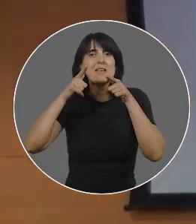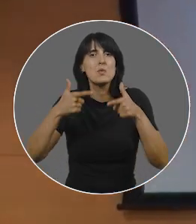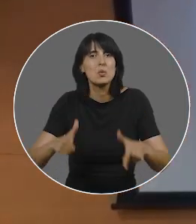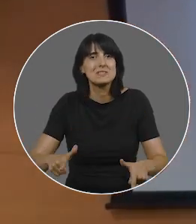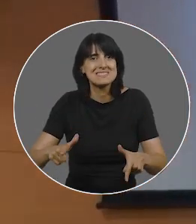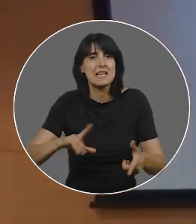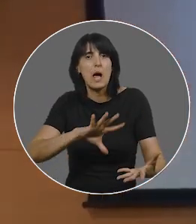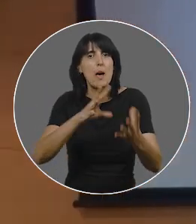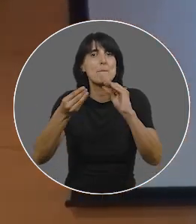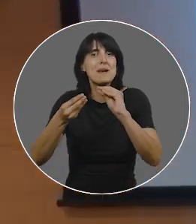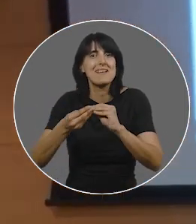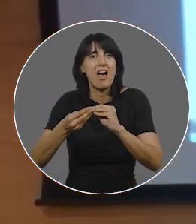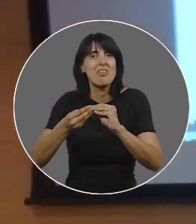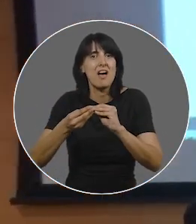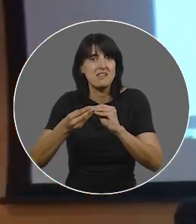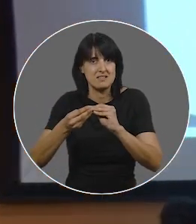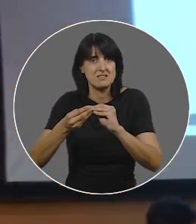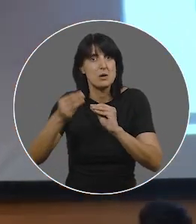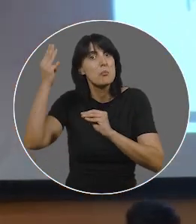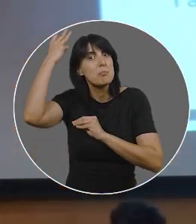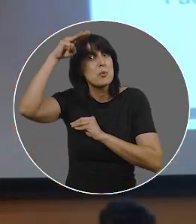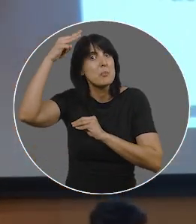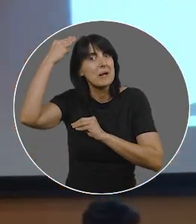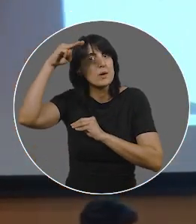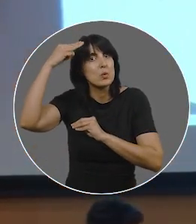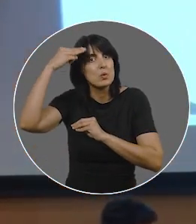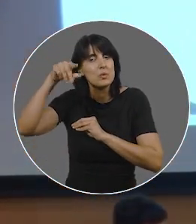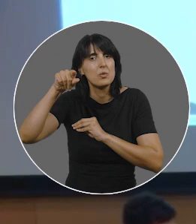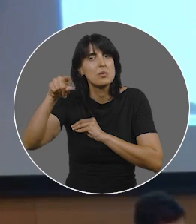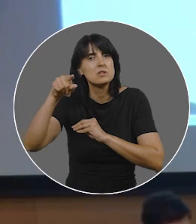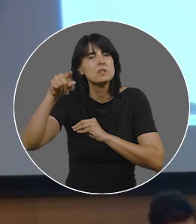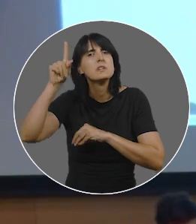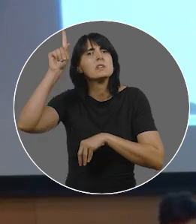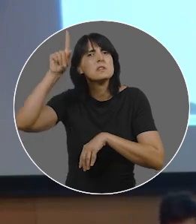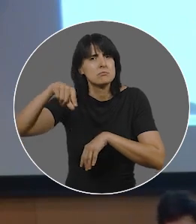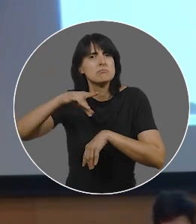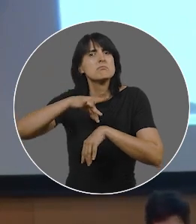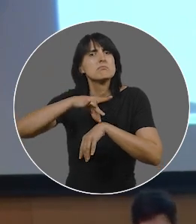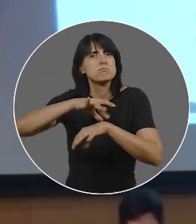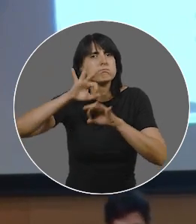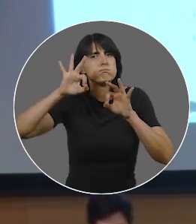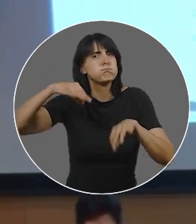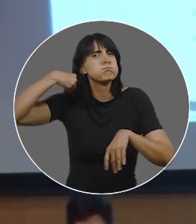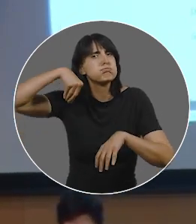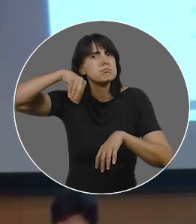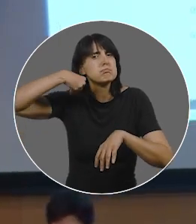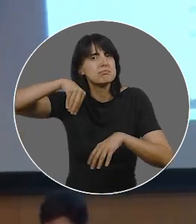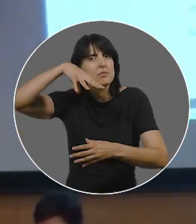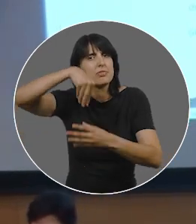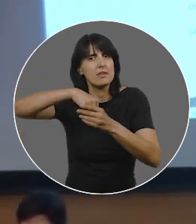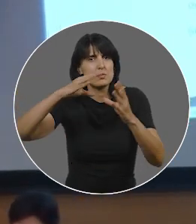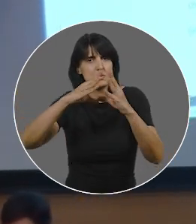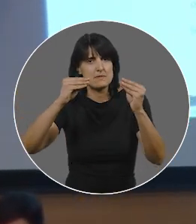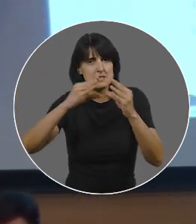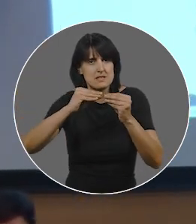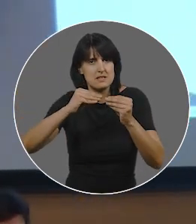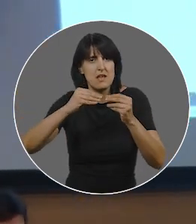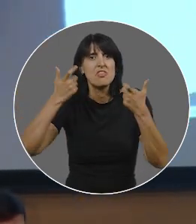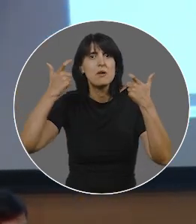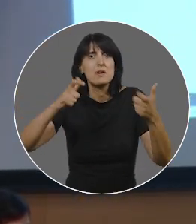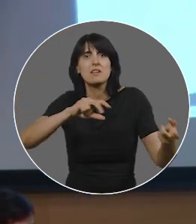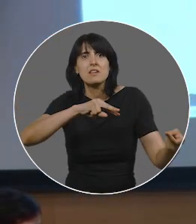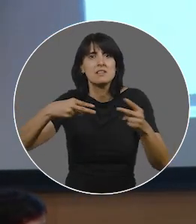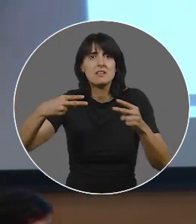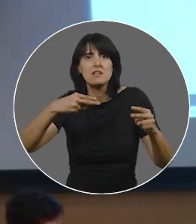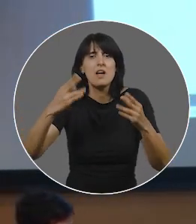en lingüística aplicada a la Universitat Pompeu Fabra, és catedràtica a la Universitat, al Departament de